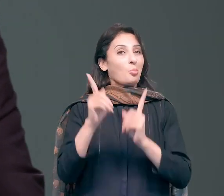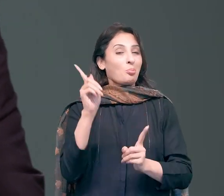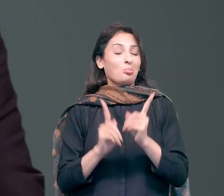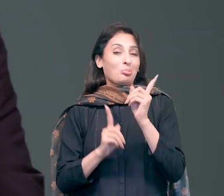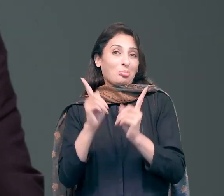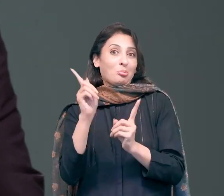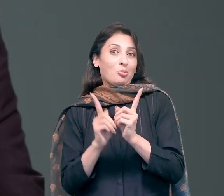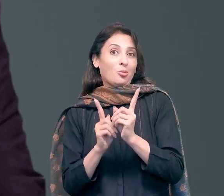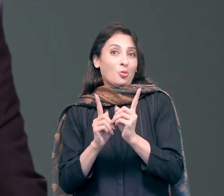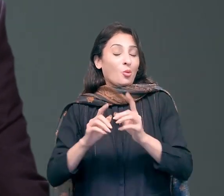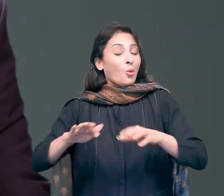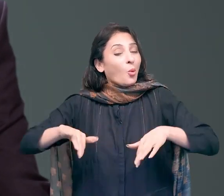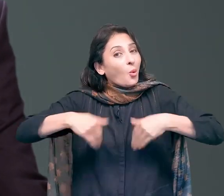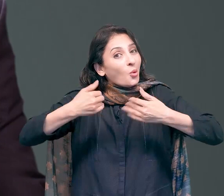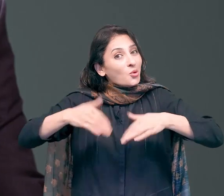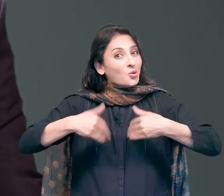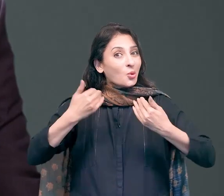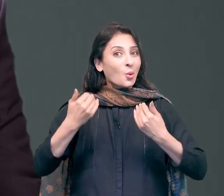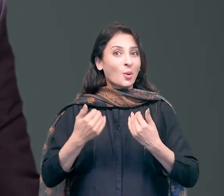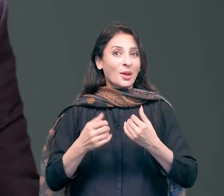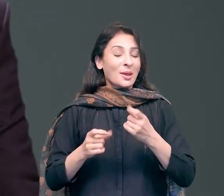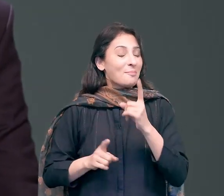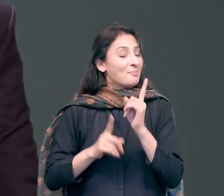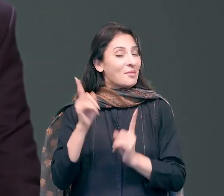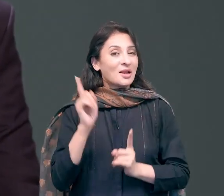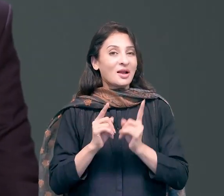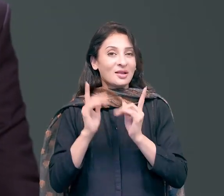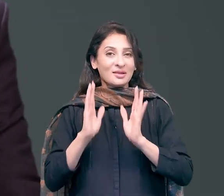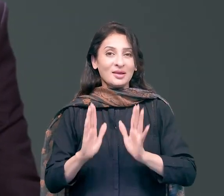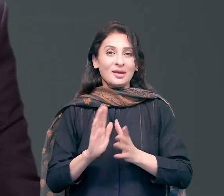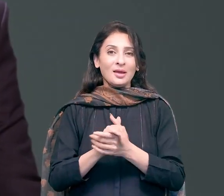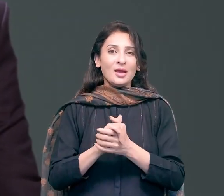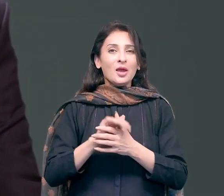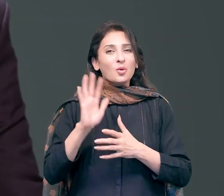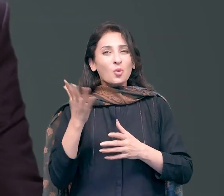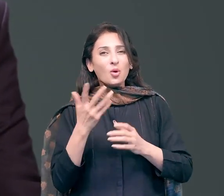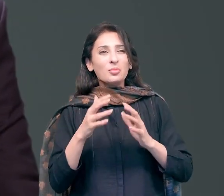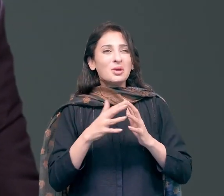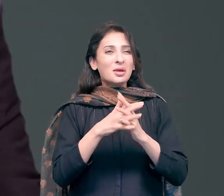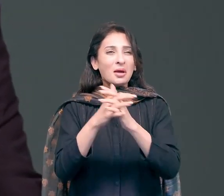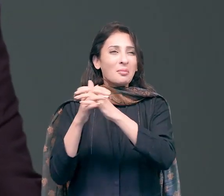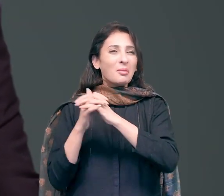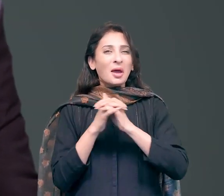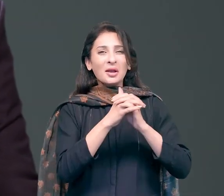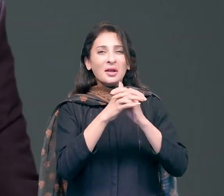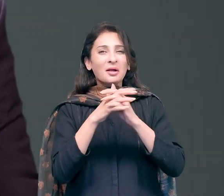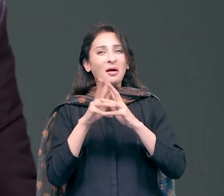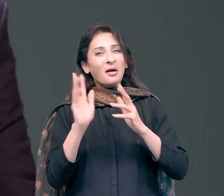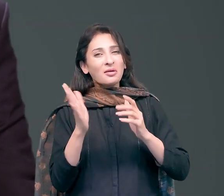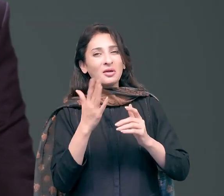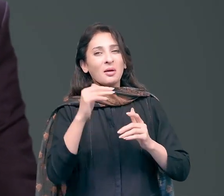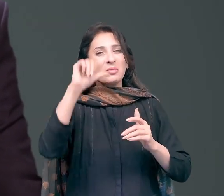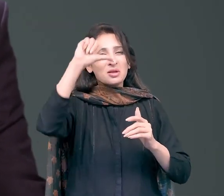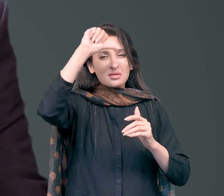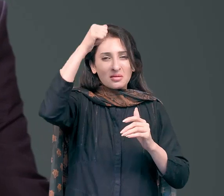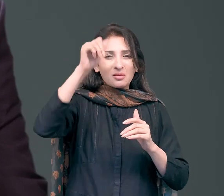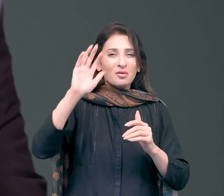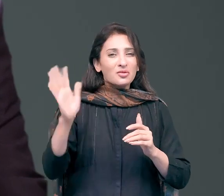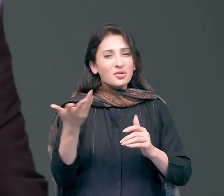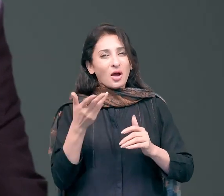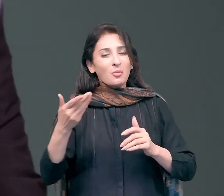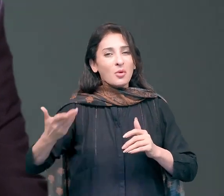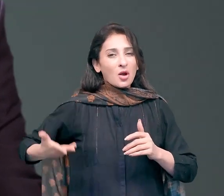وہ امریکن ریولوشن کہہ دیں، چاہے انڈیا کی آزادی دیکھ لیجئے یا سری لنکا کی دیکھ لیں، یا اور جتنے بھی